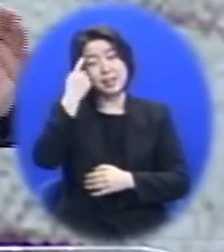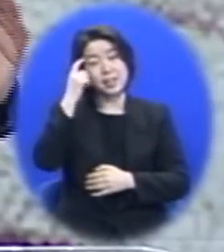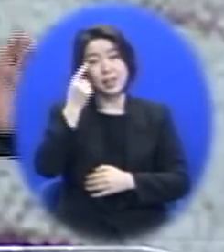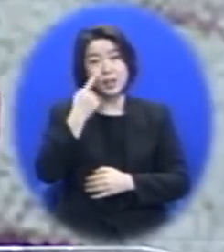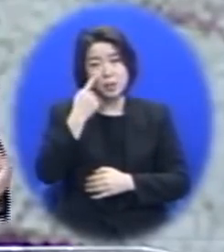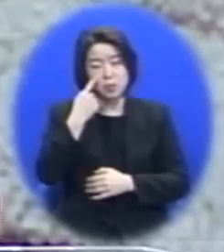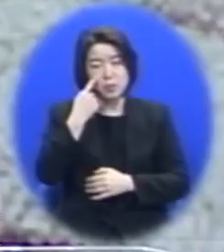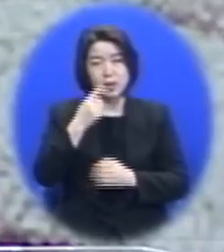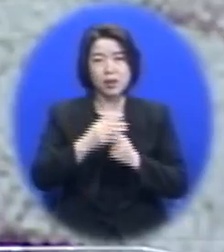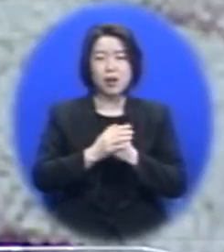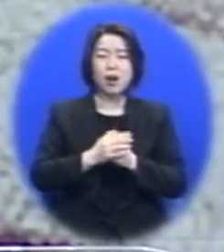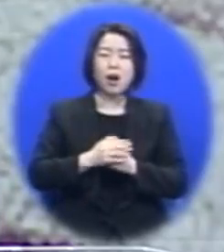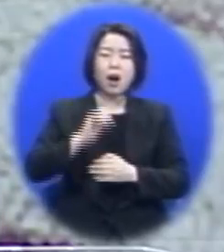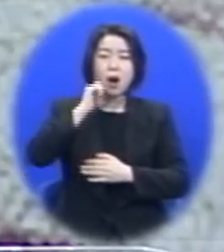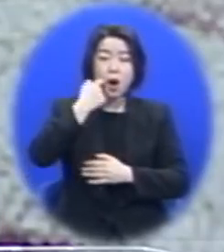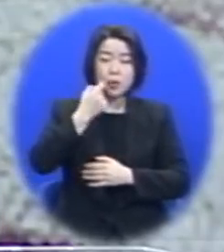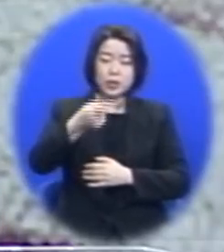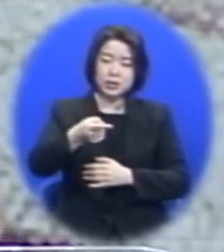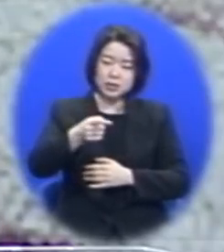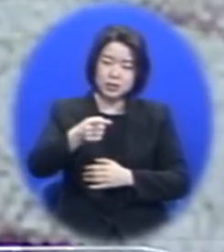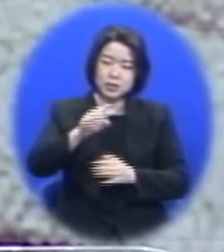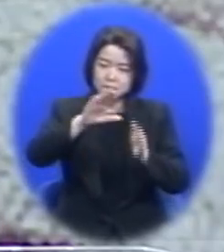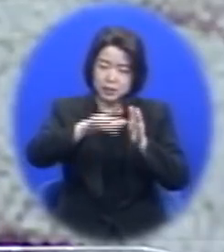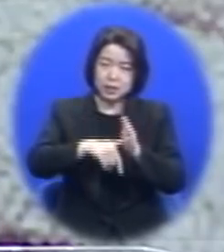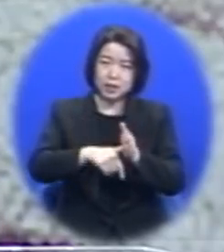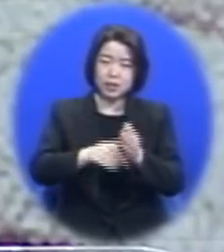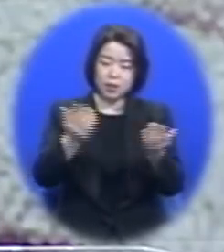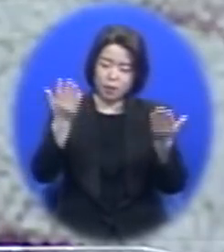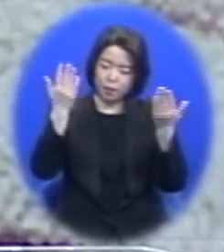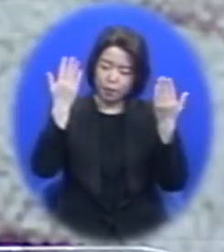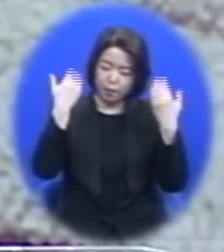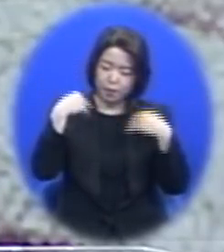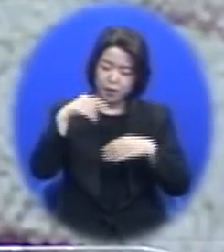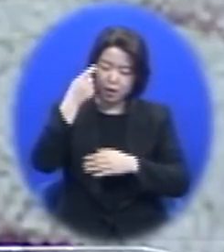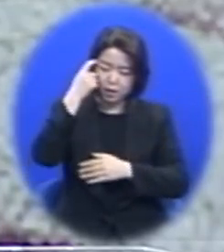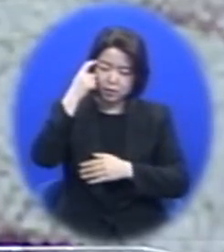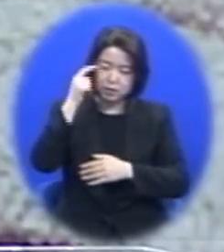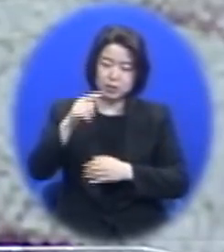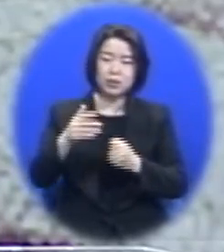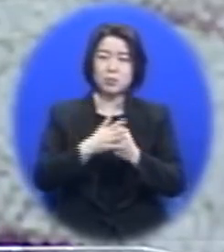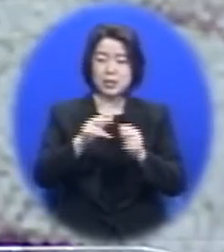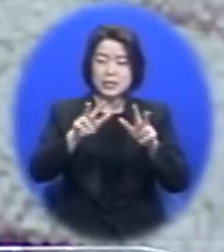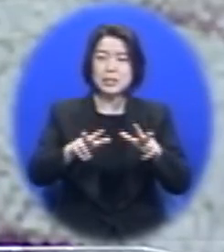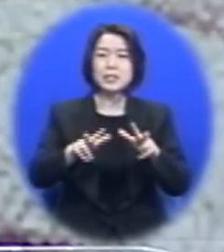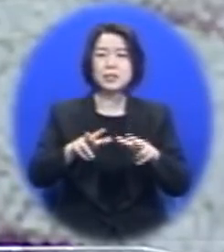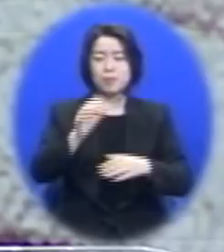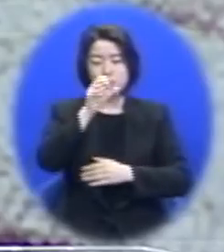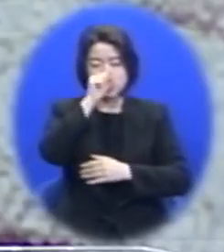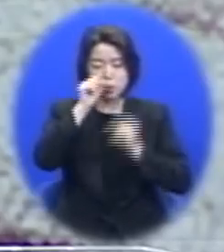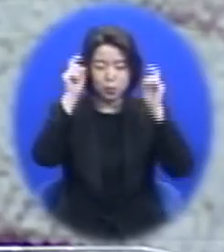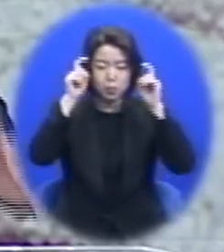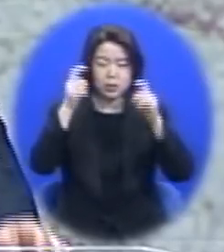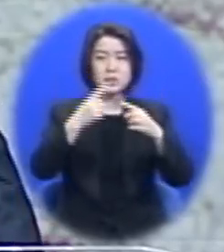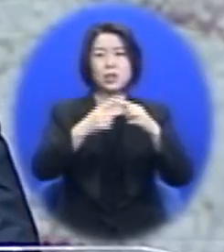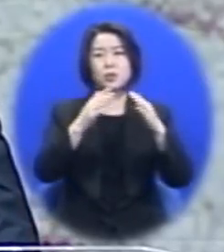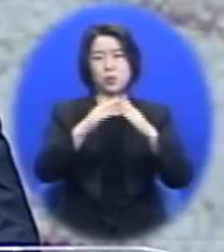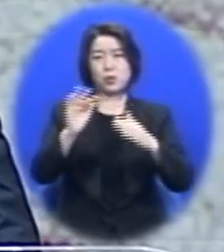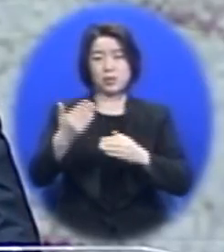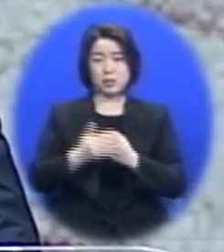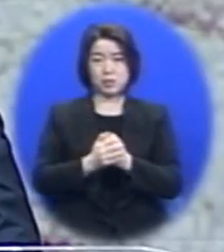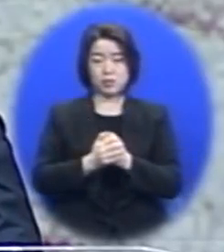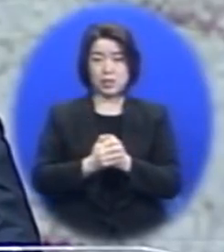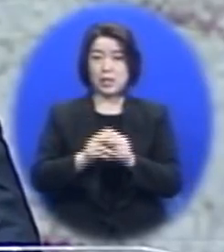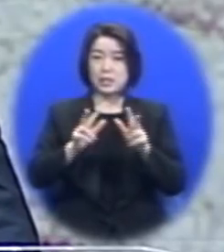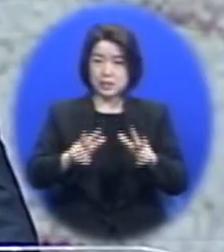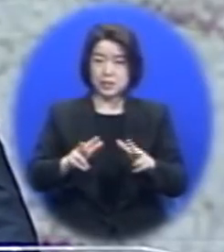어려웠던 그 시절 때문에 선한목자 교회 가 된 겁니다 지금은 여유로워 하셨어요